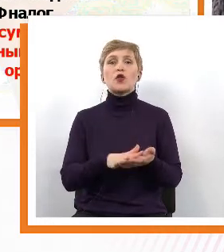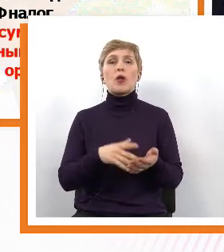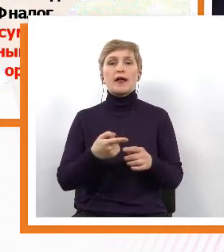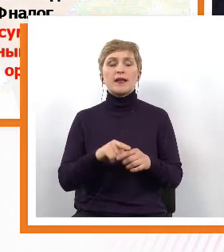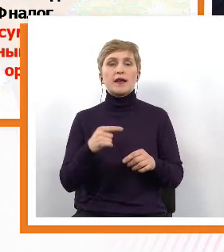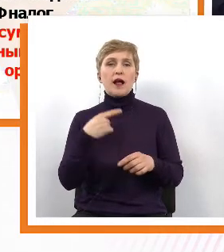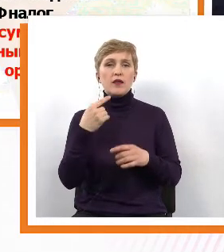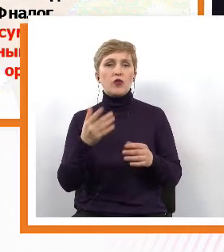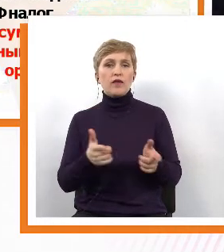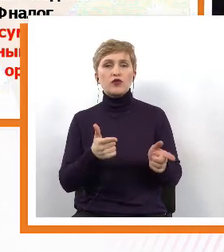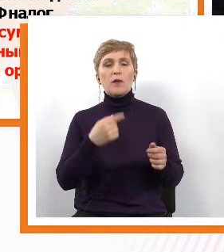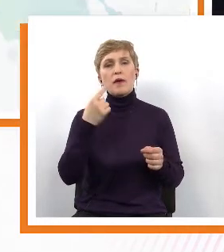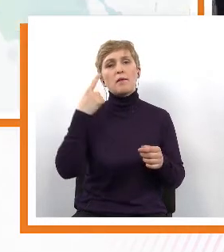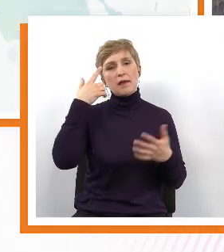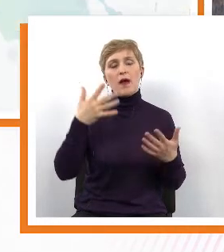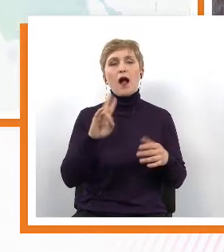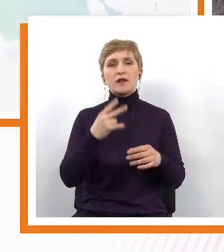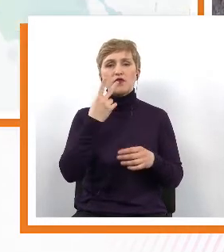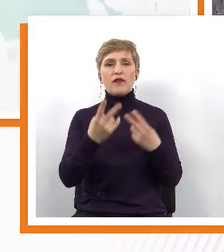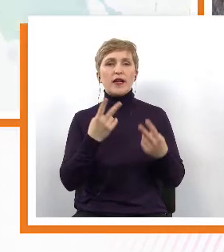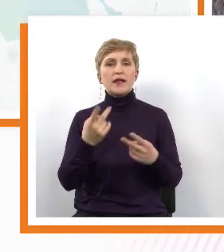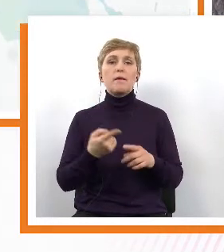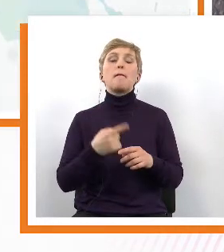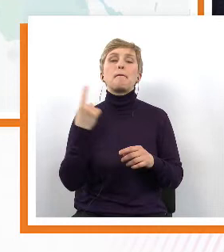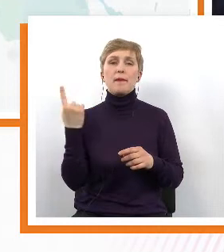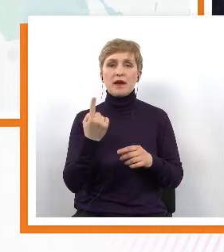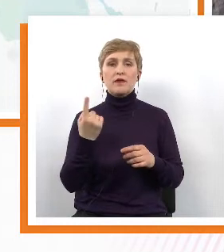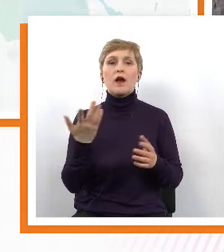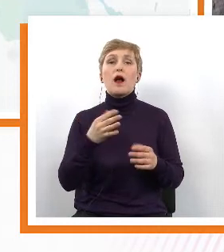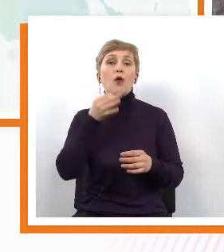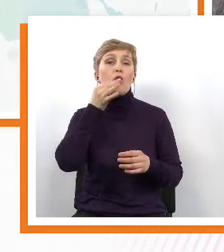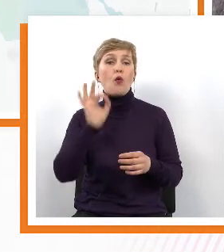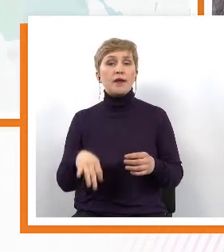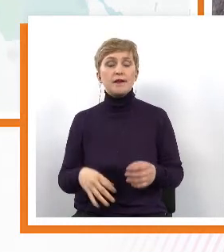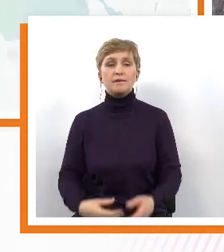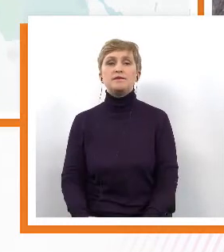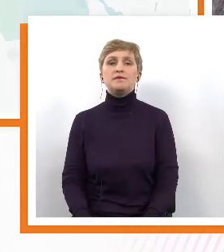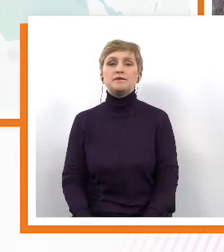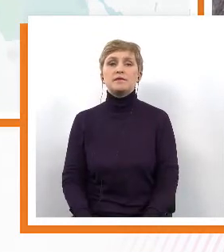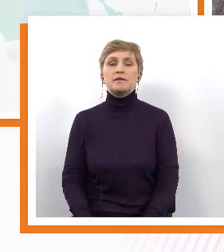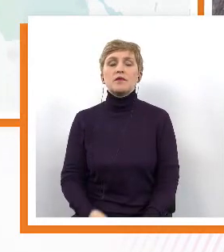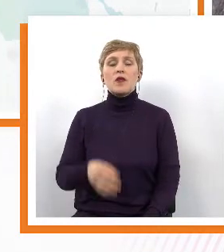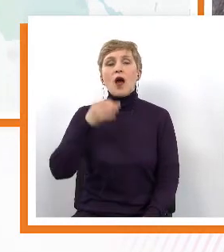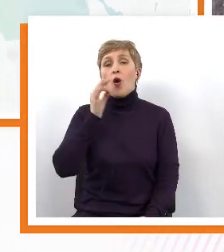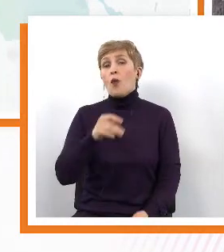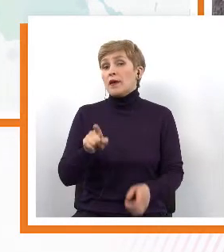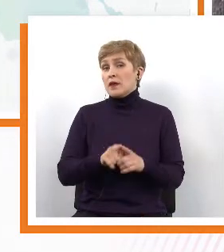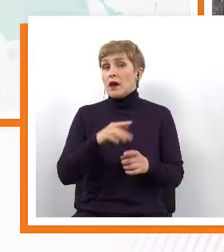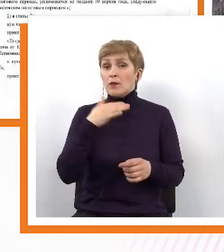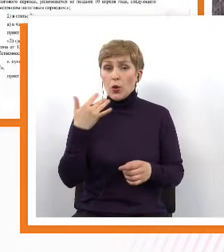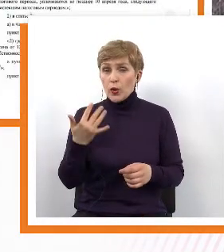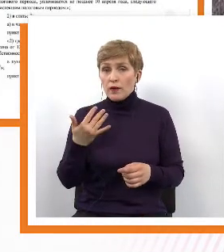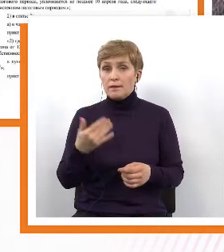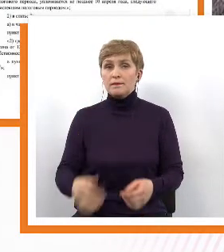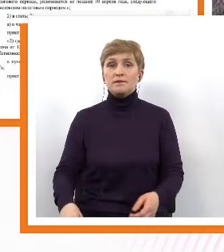было понимание, как это все выглядит. Значит, это первое. Значит, какой же опыт? Ну, на самом деле опыта не так и много.